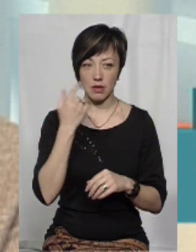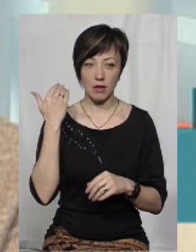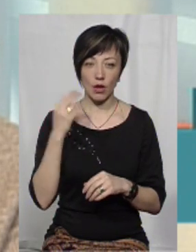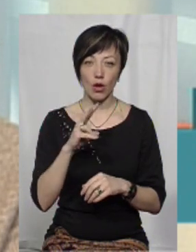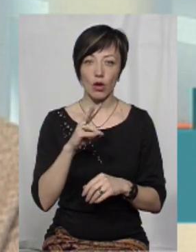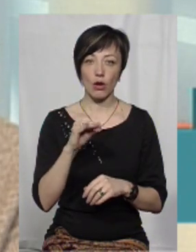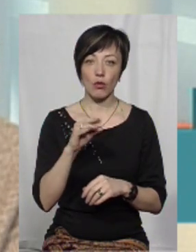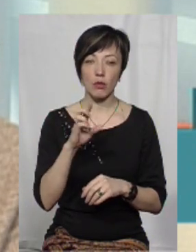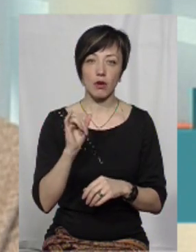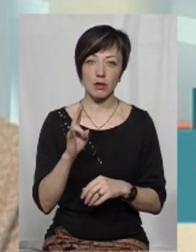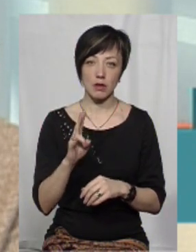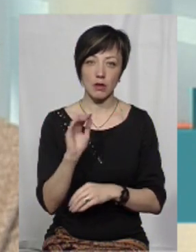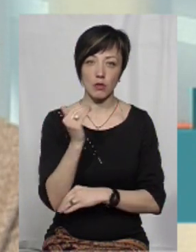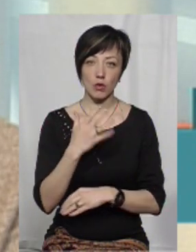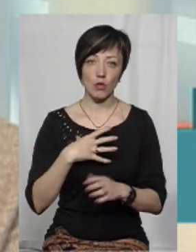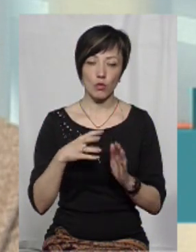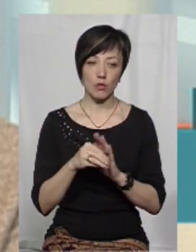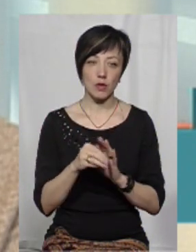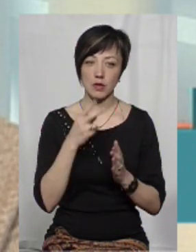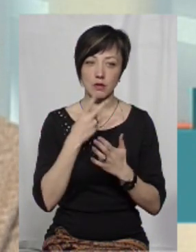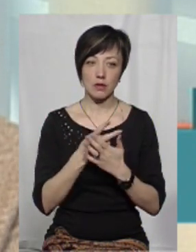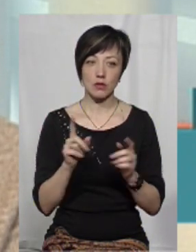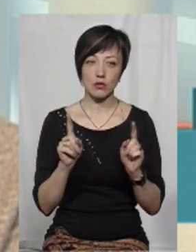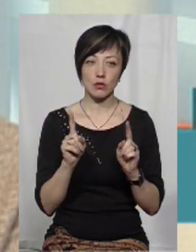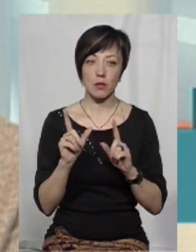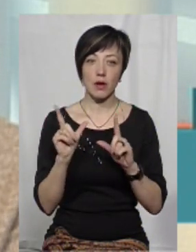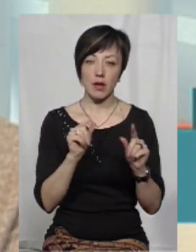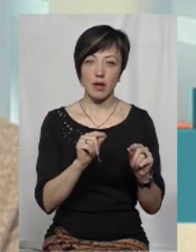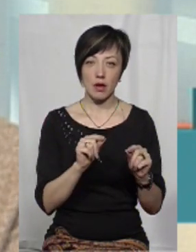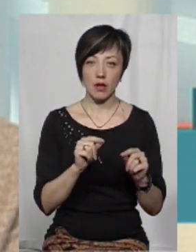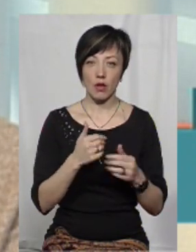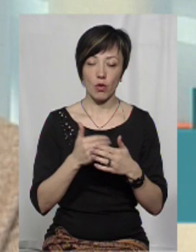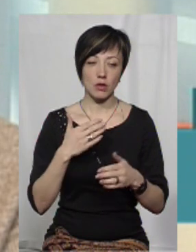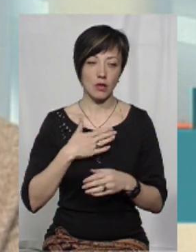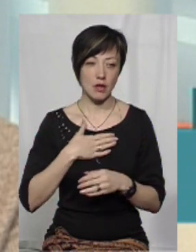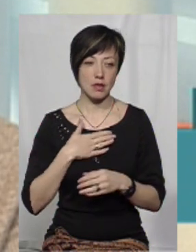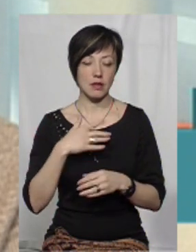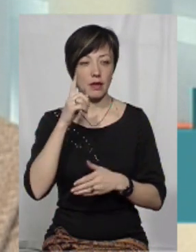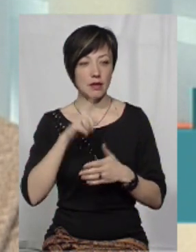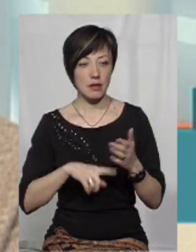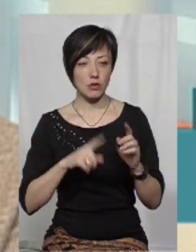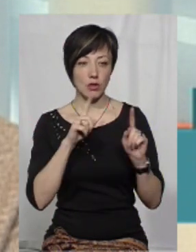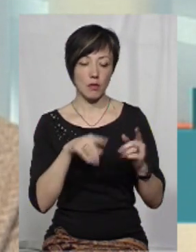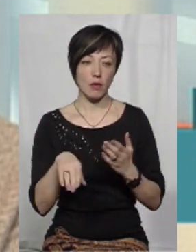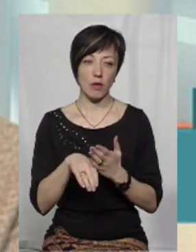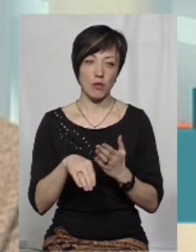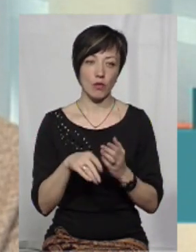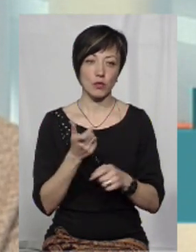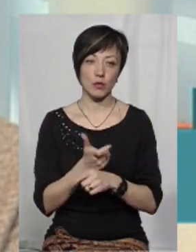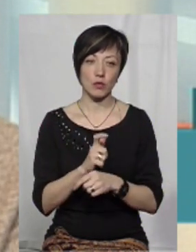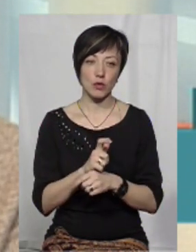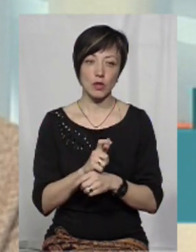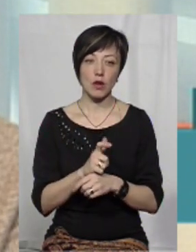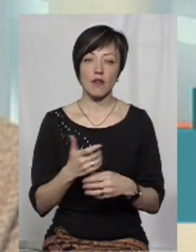и влюбленный ребенок умер, несмотря на то, что поехали от нас, надеясь, что там им помогут